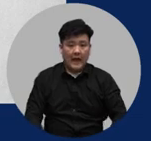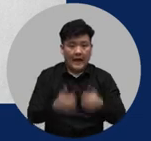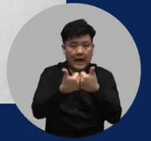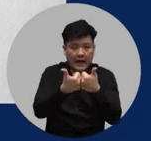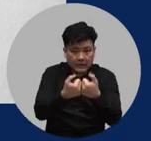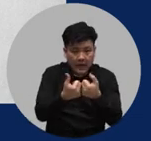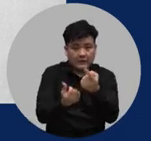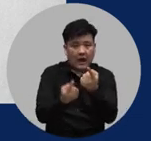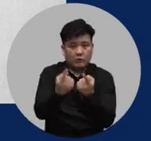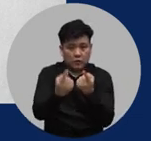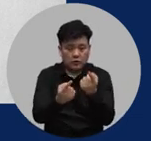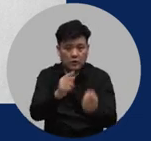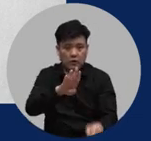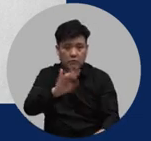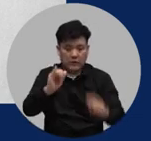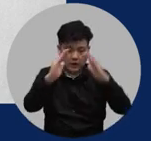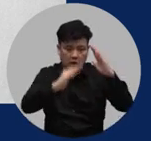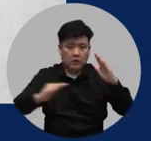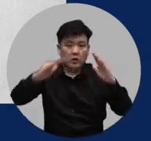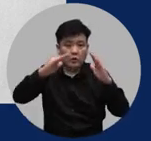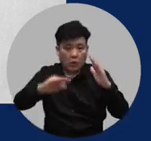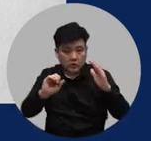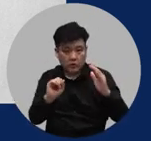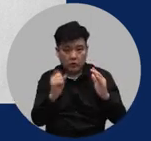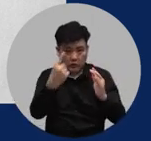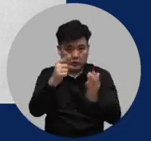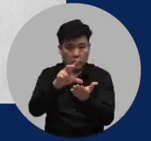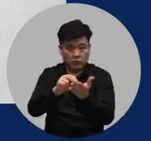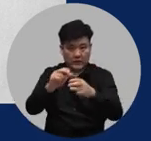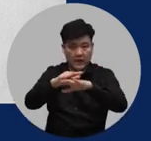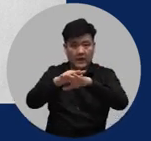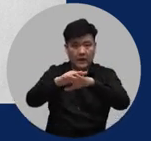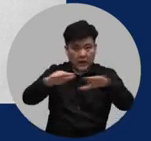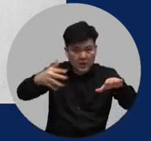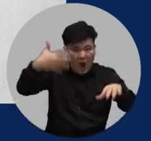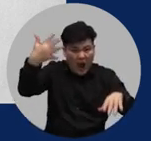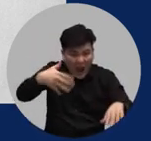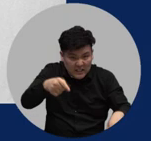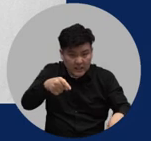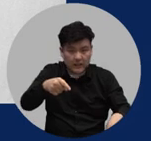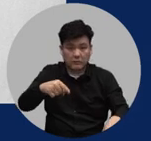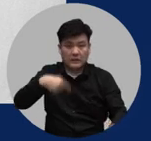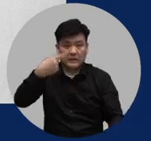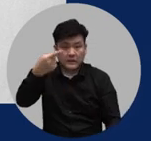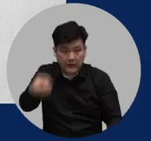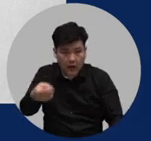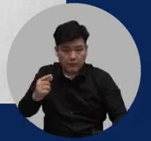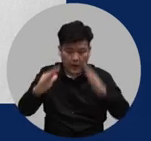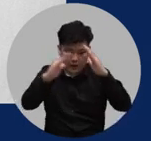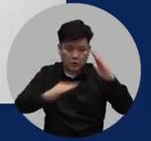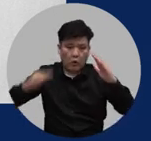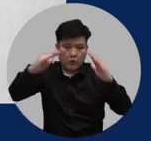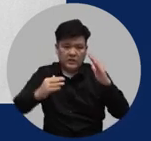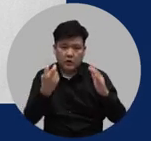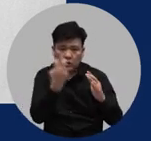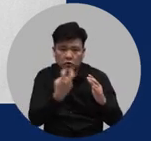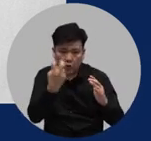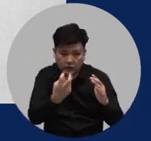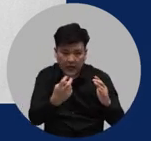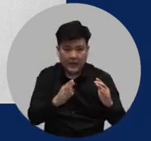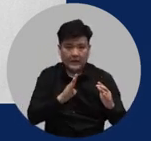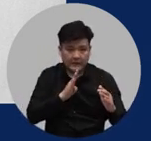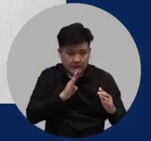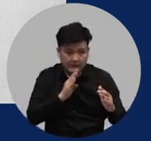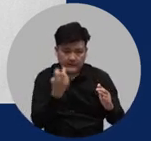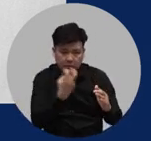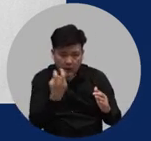상담과 조정 등의 비공식적 절차에 의해 문제가 해결되지 않는 경우 곧바로 공식적인 조사, 사실관계 확정